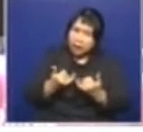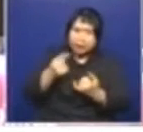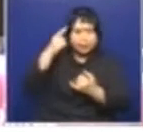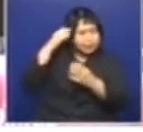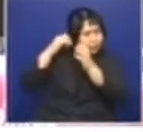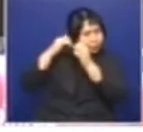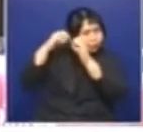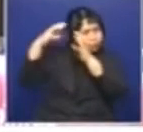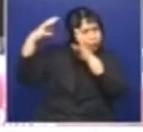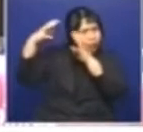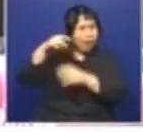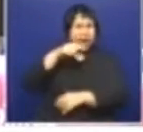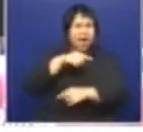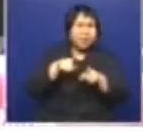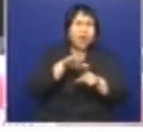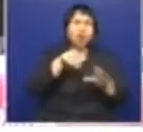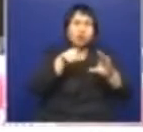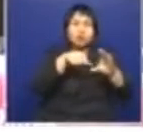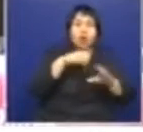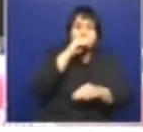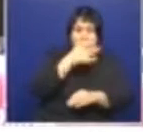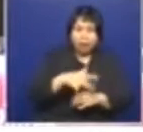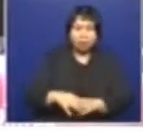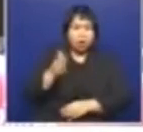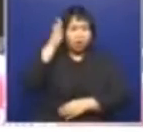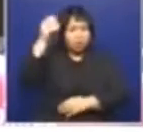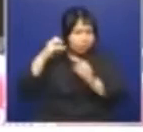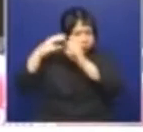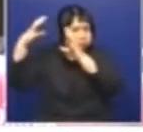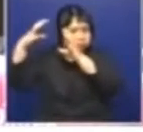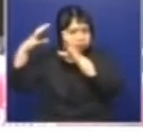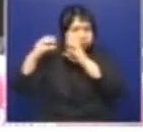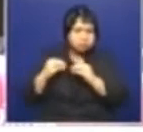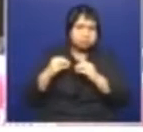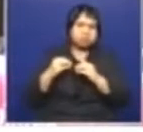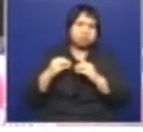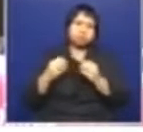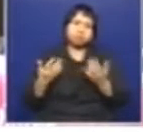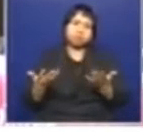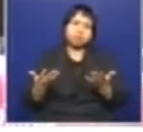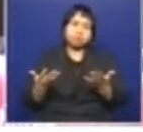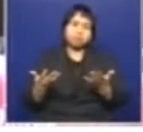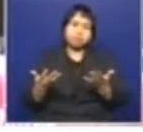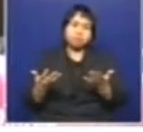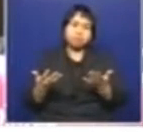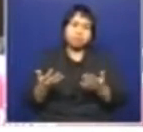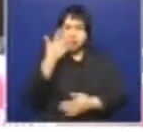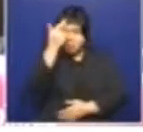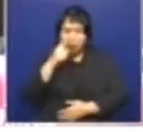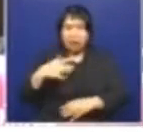แล้วนี่วันนี้อนาคตพวกหนูไม่เหลือแล้วมันพังหมดแล้วอนาคตก็เพราะการเมืองทําพวกหนู